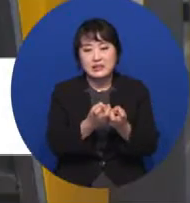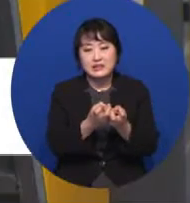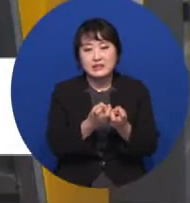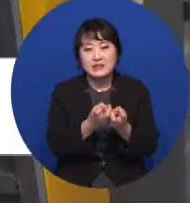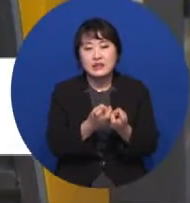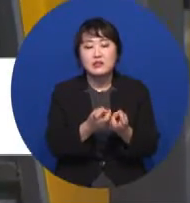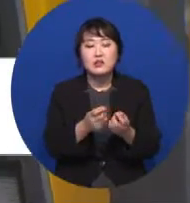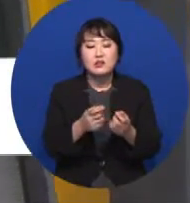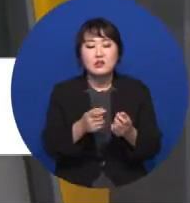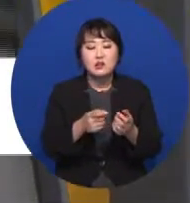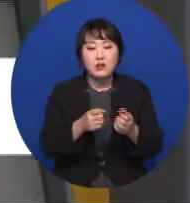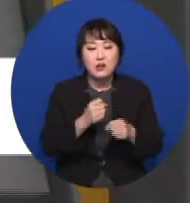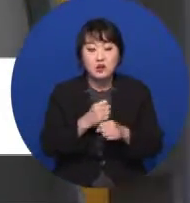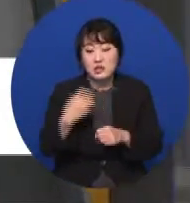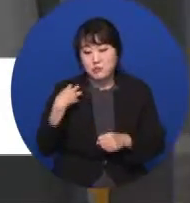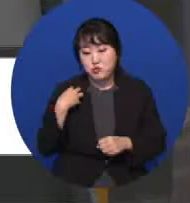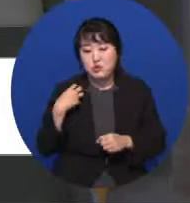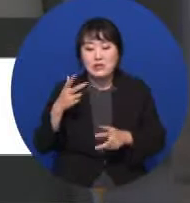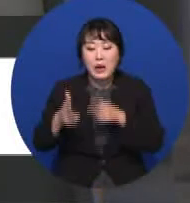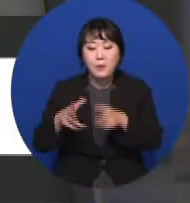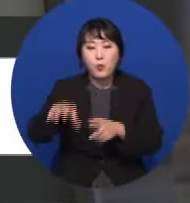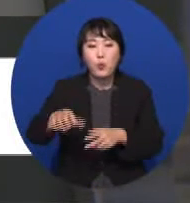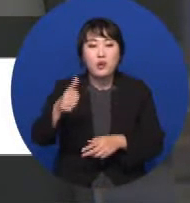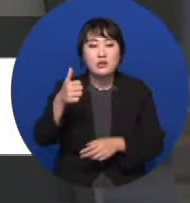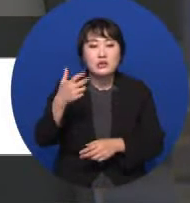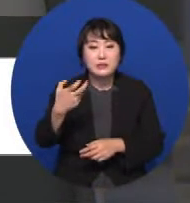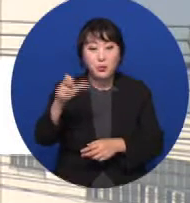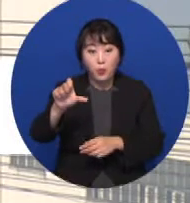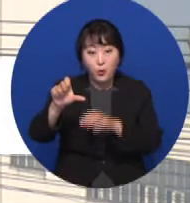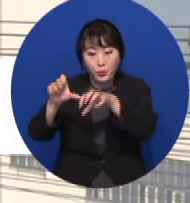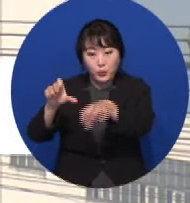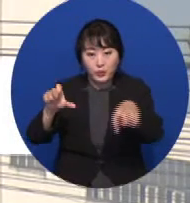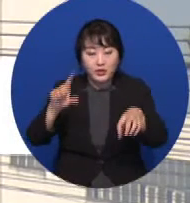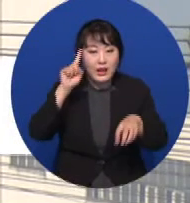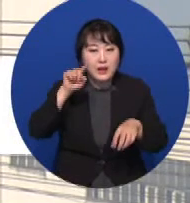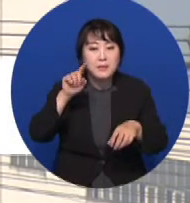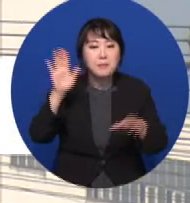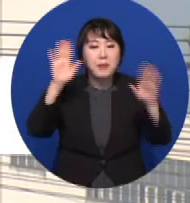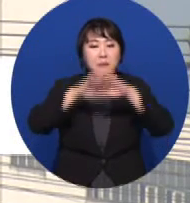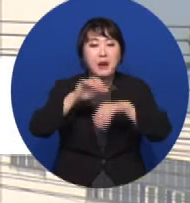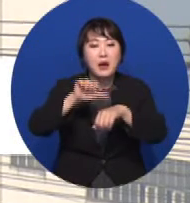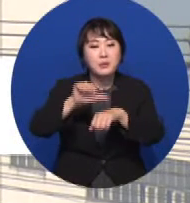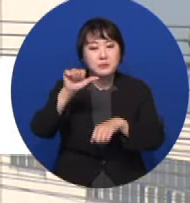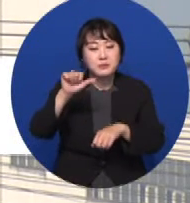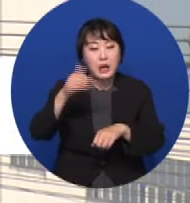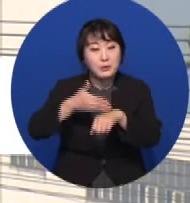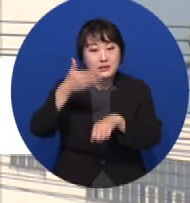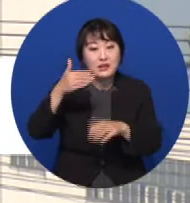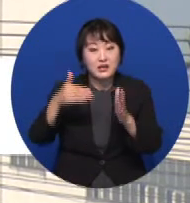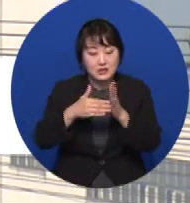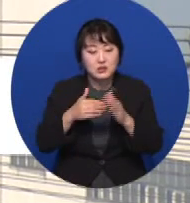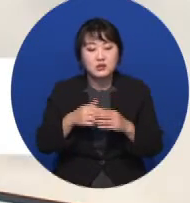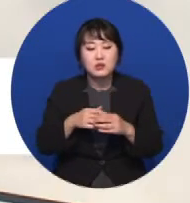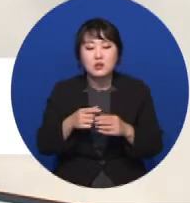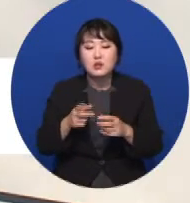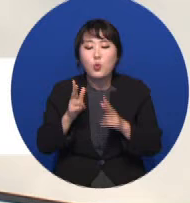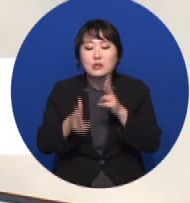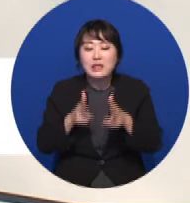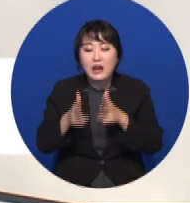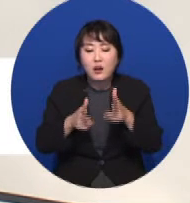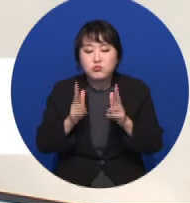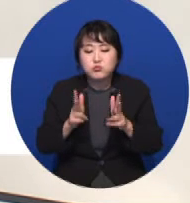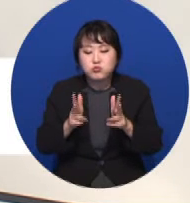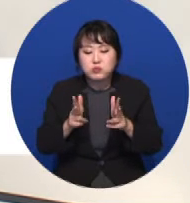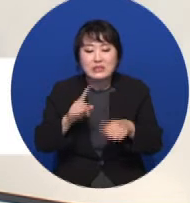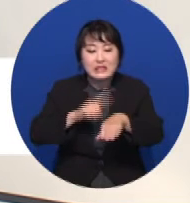비상 저감 조치 의무 사업장 75 곳은 내일 밤 9시까지 가동률 과가 동수가 늘 조정해야 하고 보내